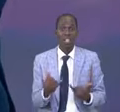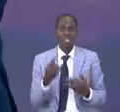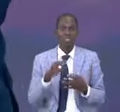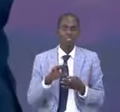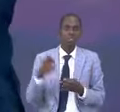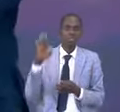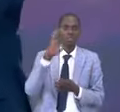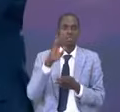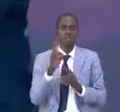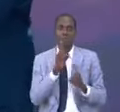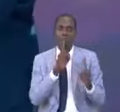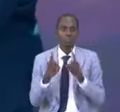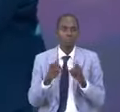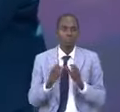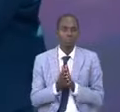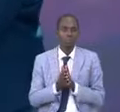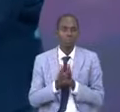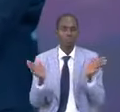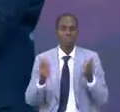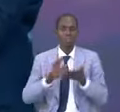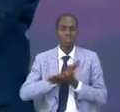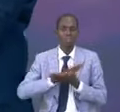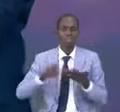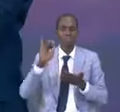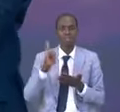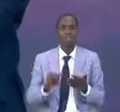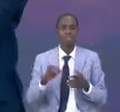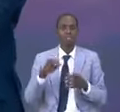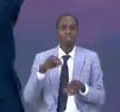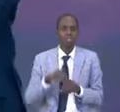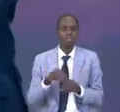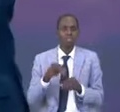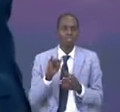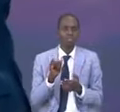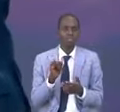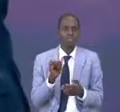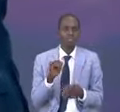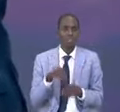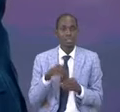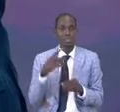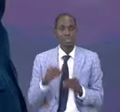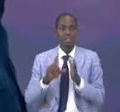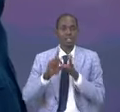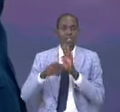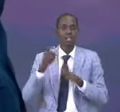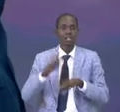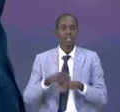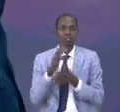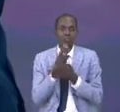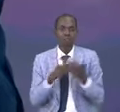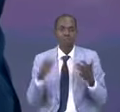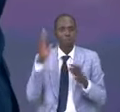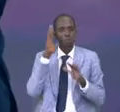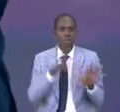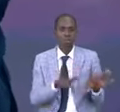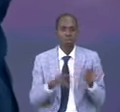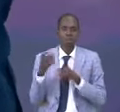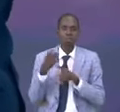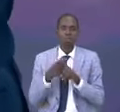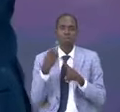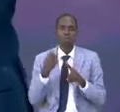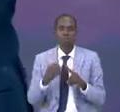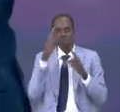que dans les derniers temps quelques-uns abandonneront la foi il regarder en arrière